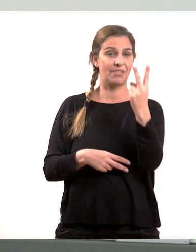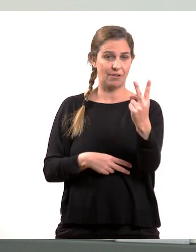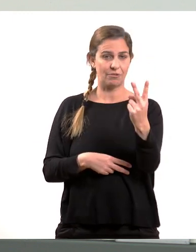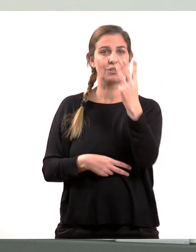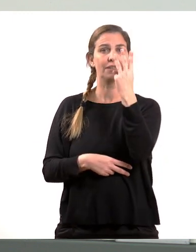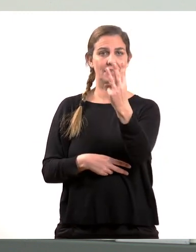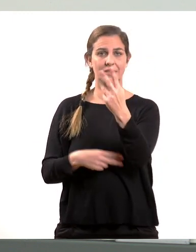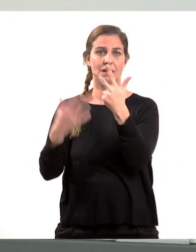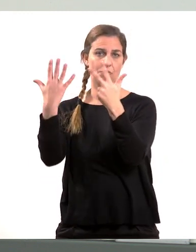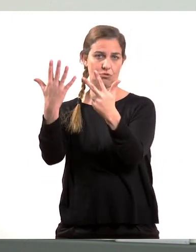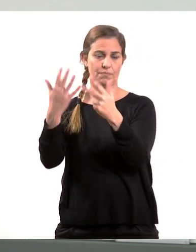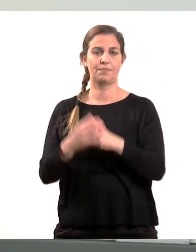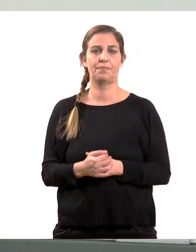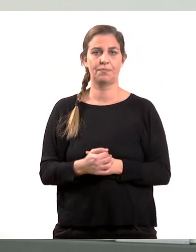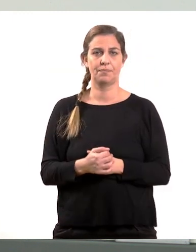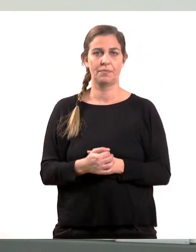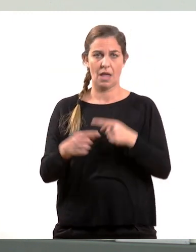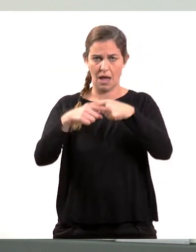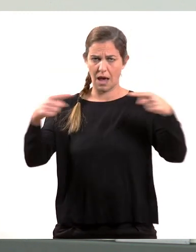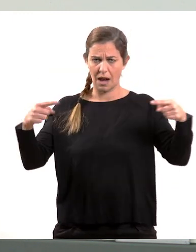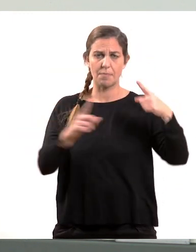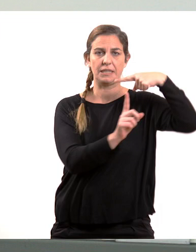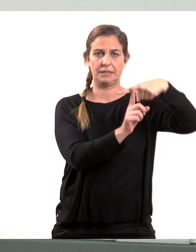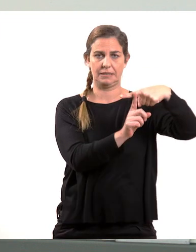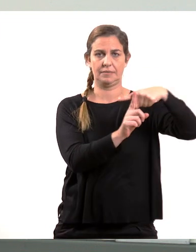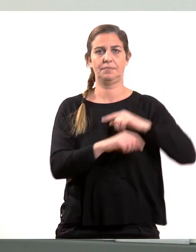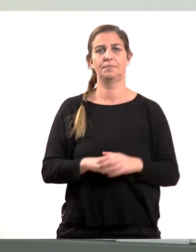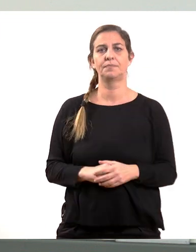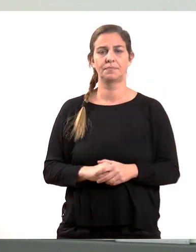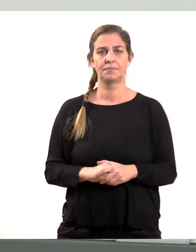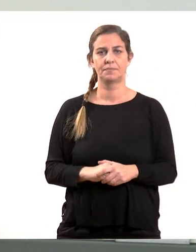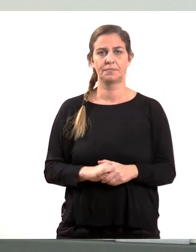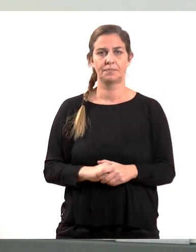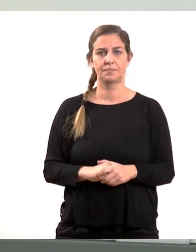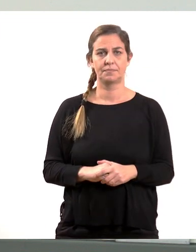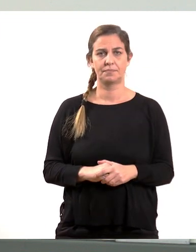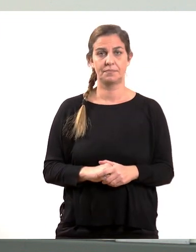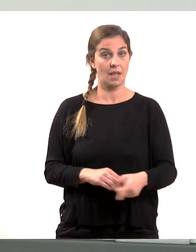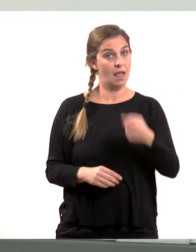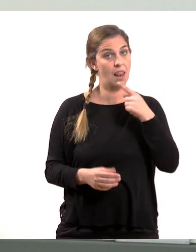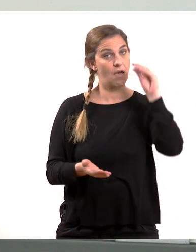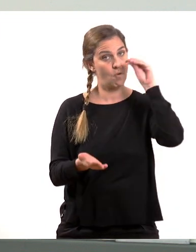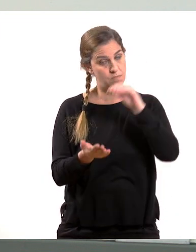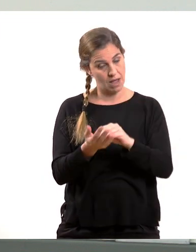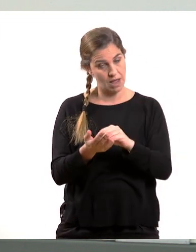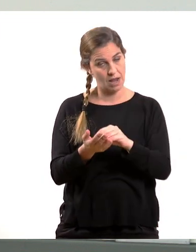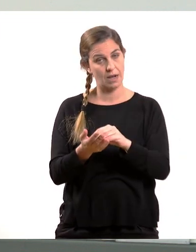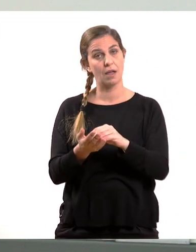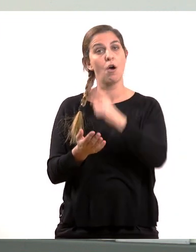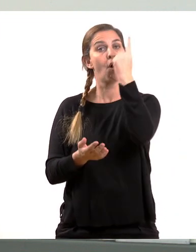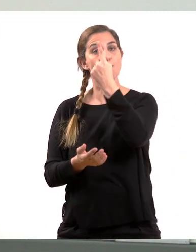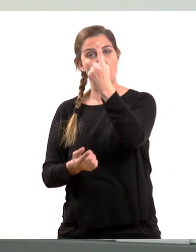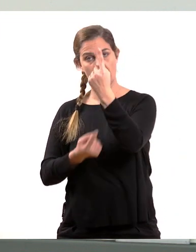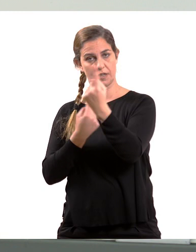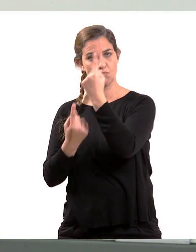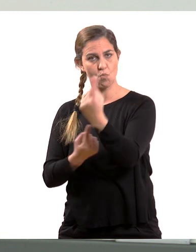1.238. Τραβάω τη γραμμή και προσθέτω. Το ξαναλέω, μονάδες κάτω από μονάδες,